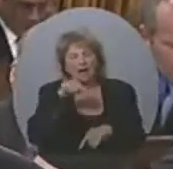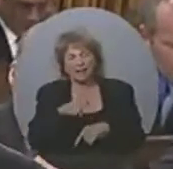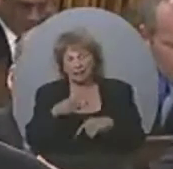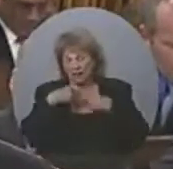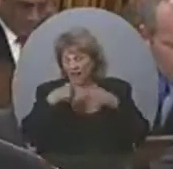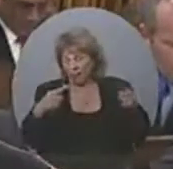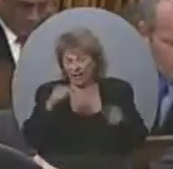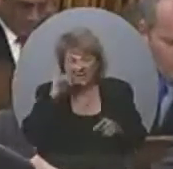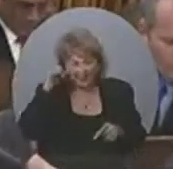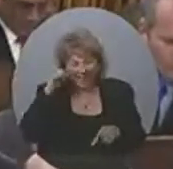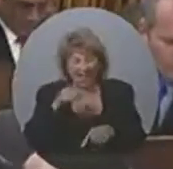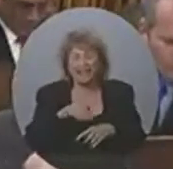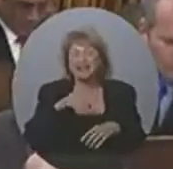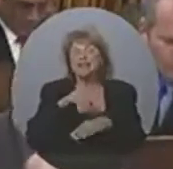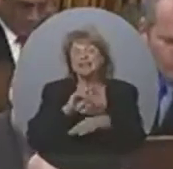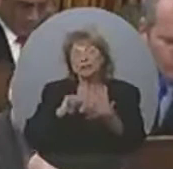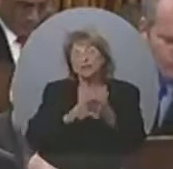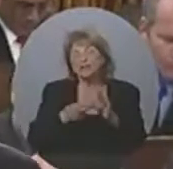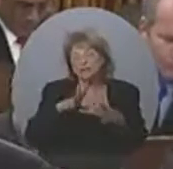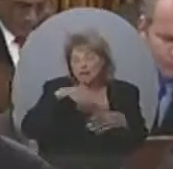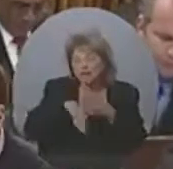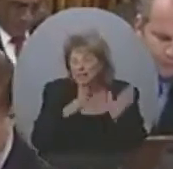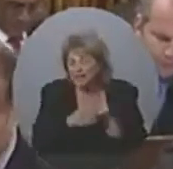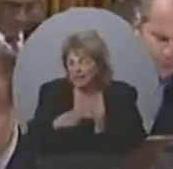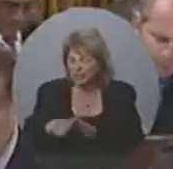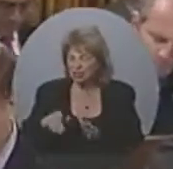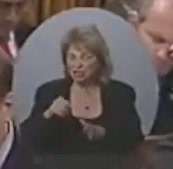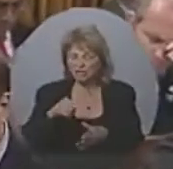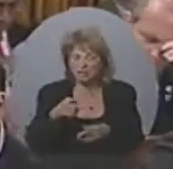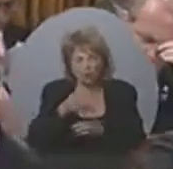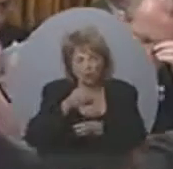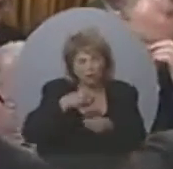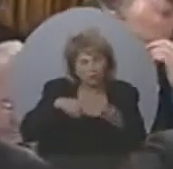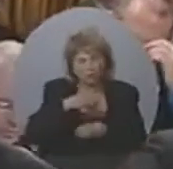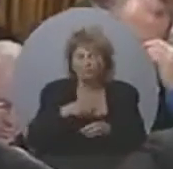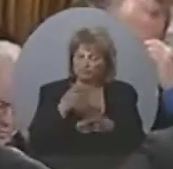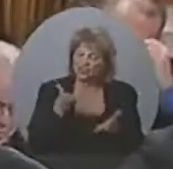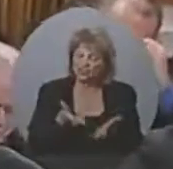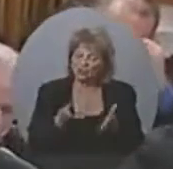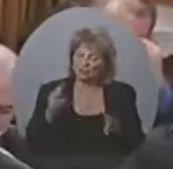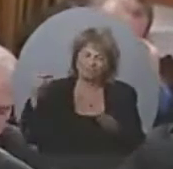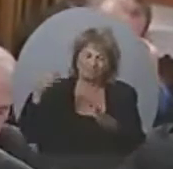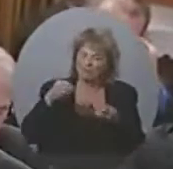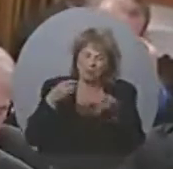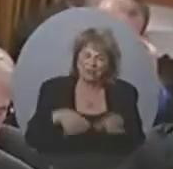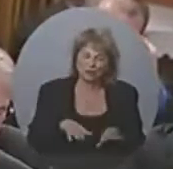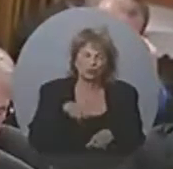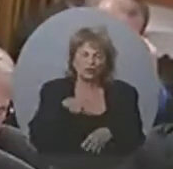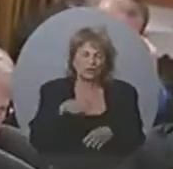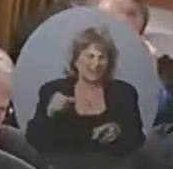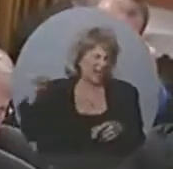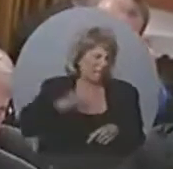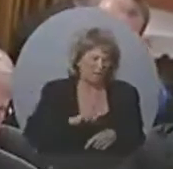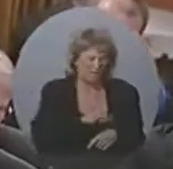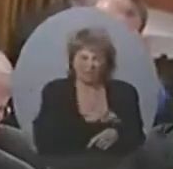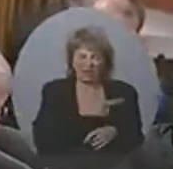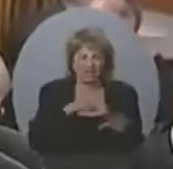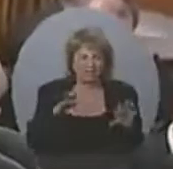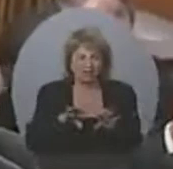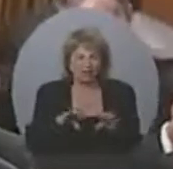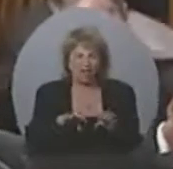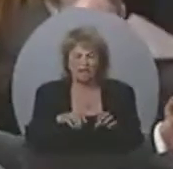hier confirme que la stratégie d'innovation de ce gouvernement est en échec. Ce gouvernement a la pire performance parmi les principaux